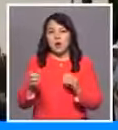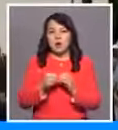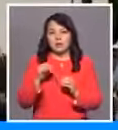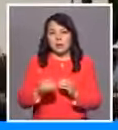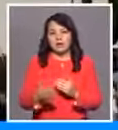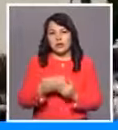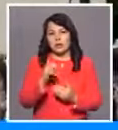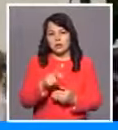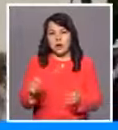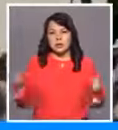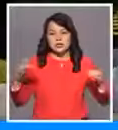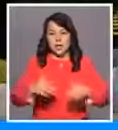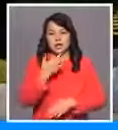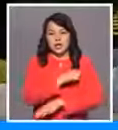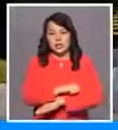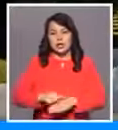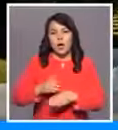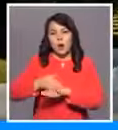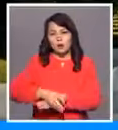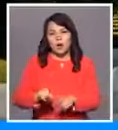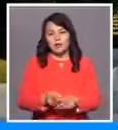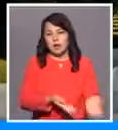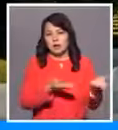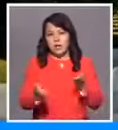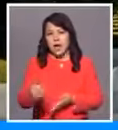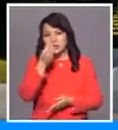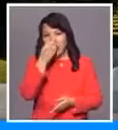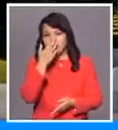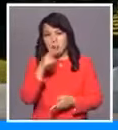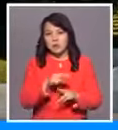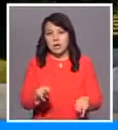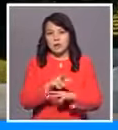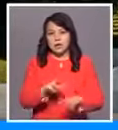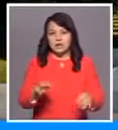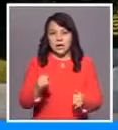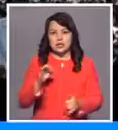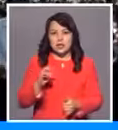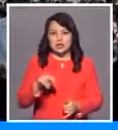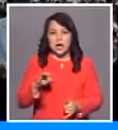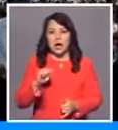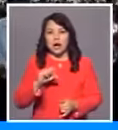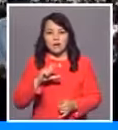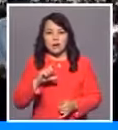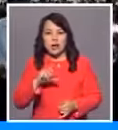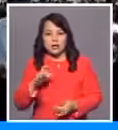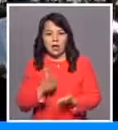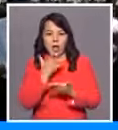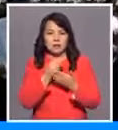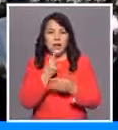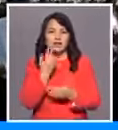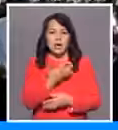Жапон үкіметі мен шетелдік қонақтар бар. Шара барысында Жапония премьер-министрі Синдзо Абе жиналғандардың алдында сөз